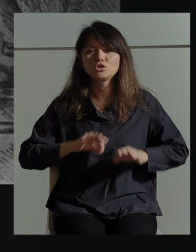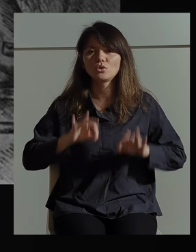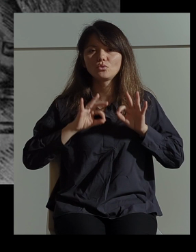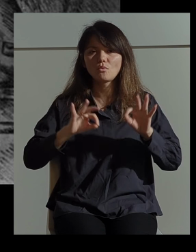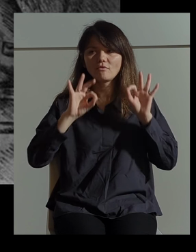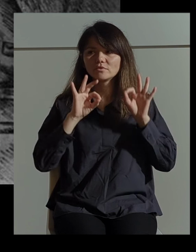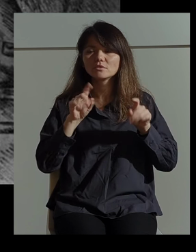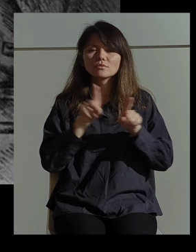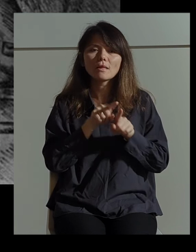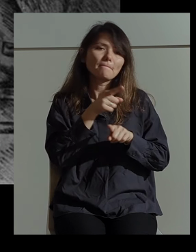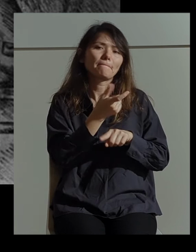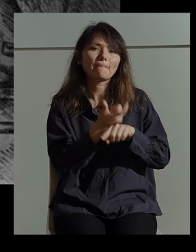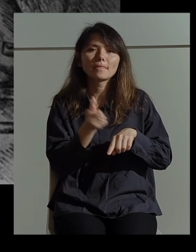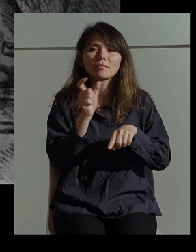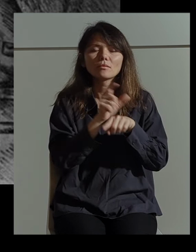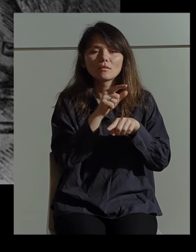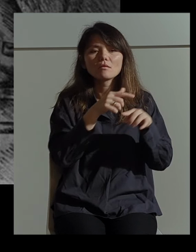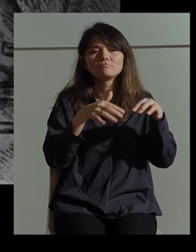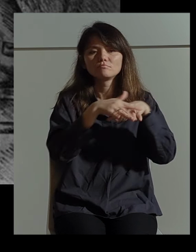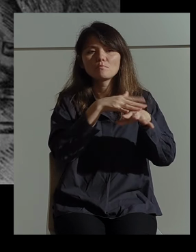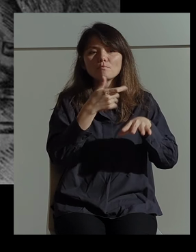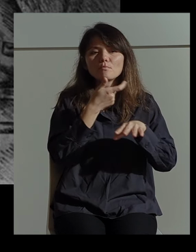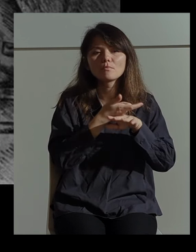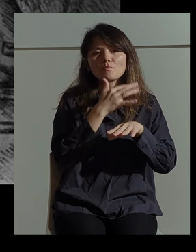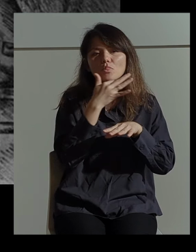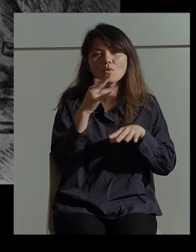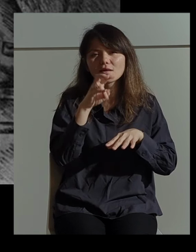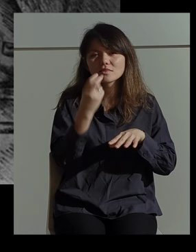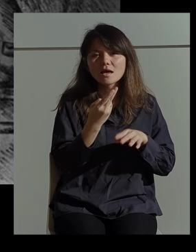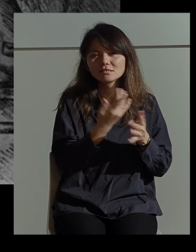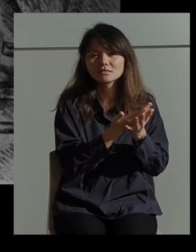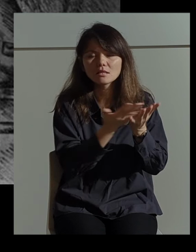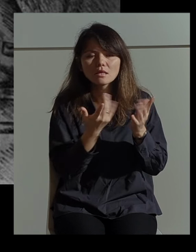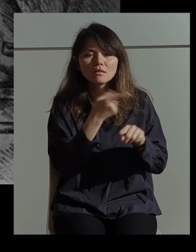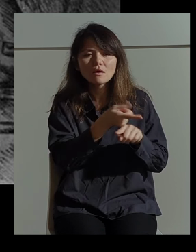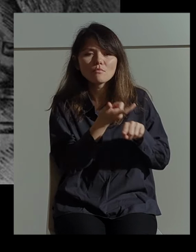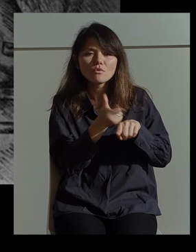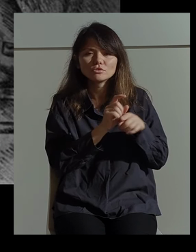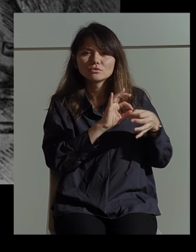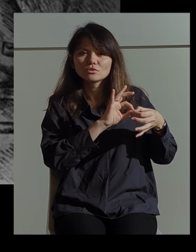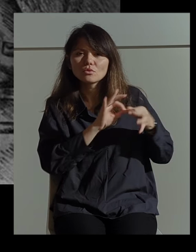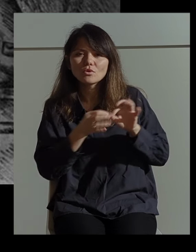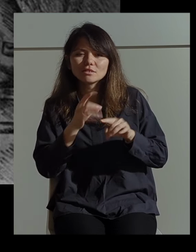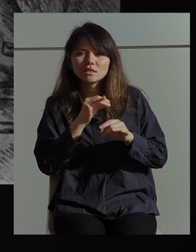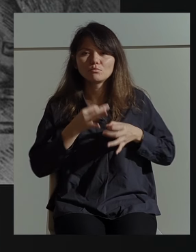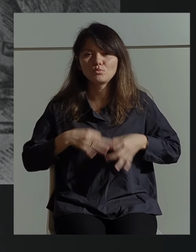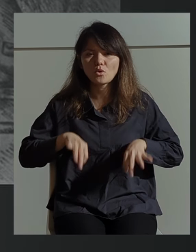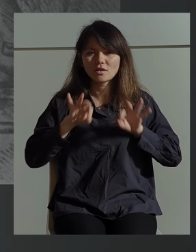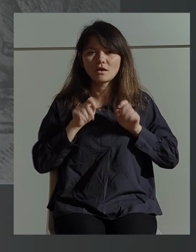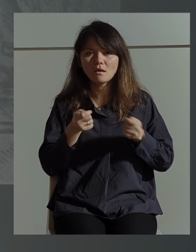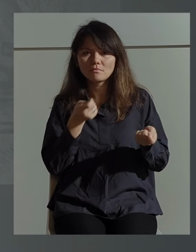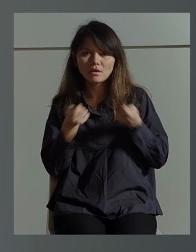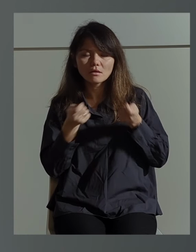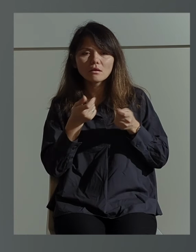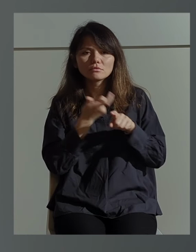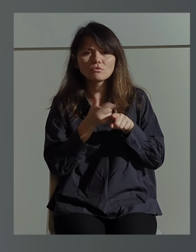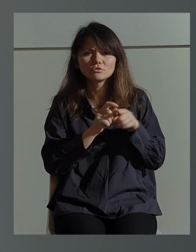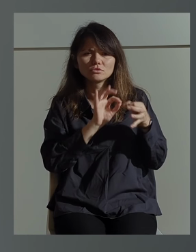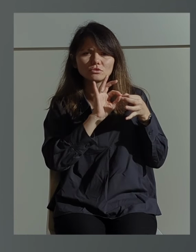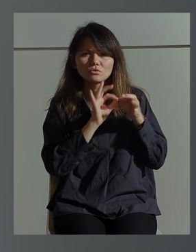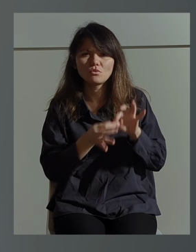империи чрезвычайно многонационально мэтч очень сложно устроена а бюрократический аппарат вот этот централизованный